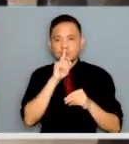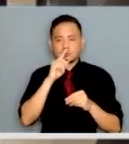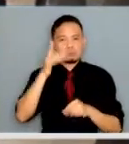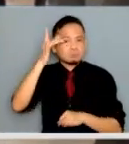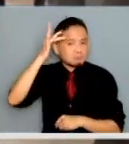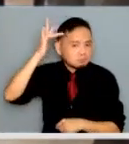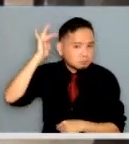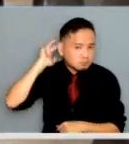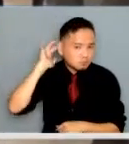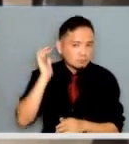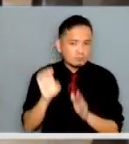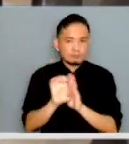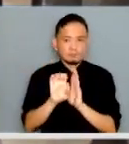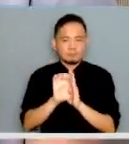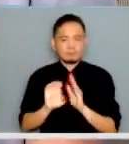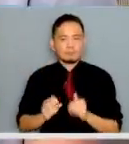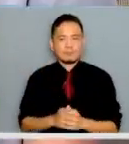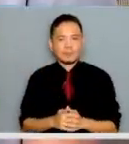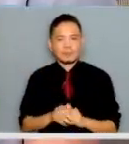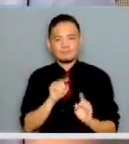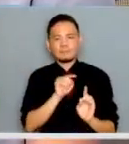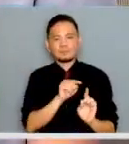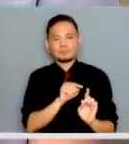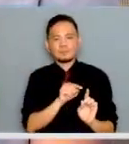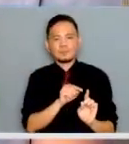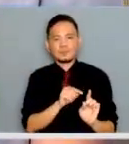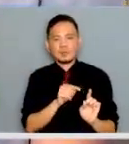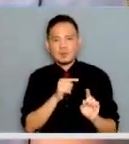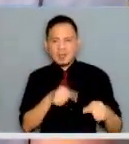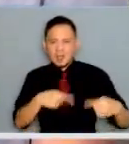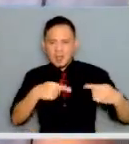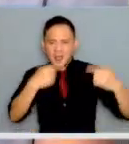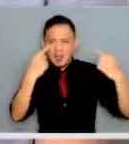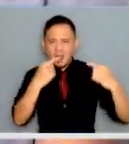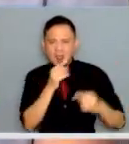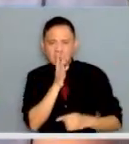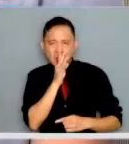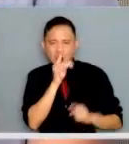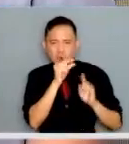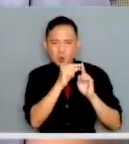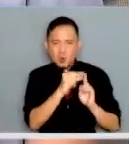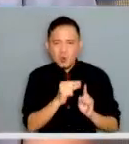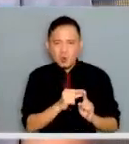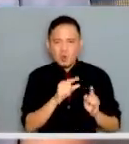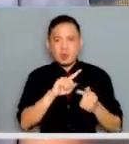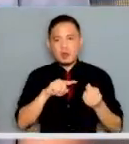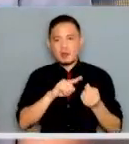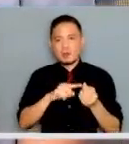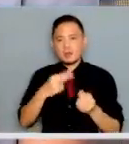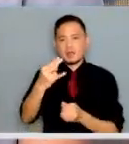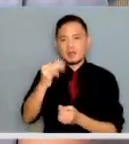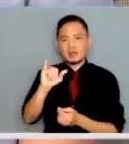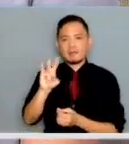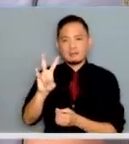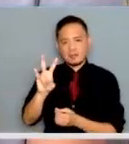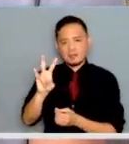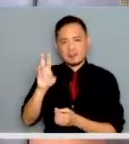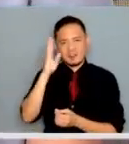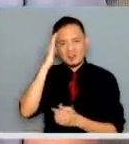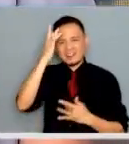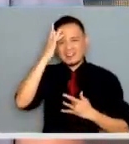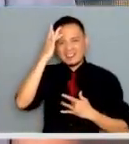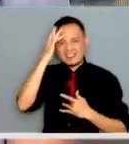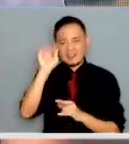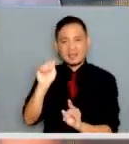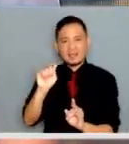For example, isa yung sa mga crucial na arguments nung play ay yung tungkol sa usapin ng HIV and AIDS. So this time around, meron ba kayong